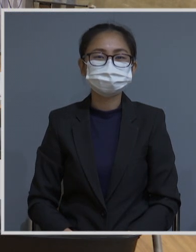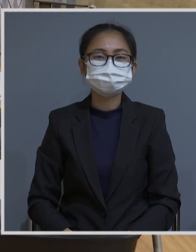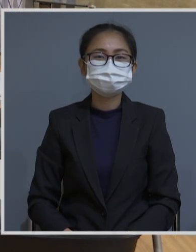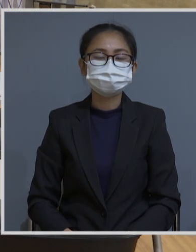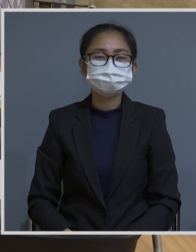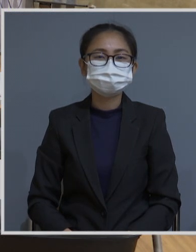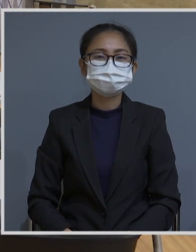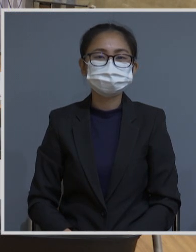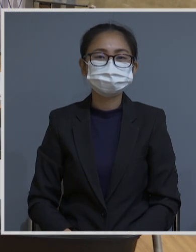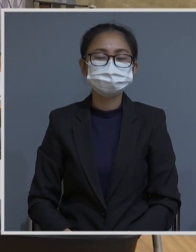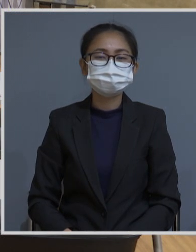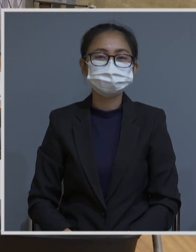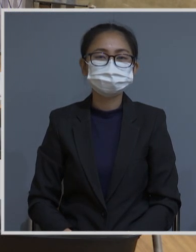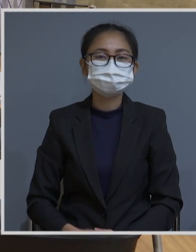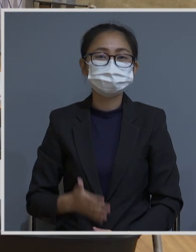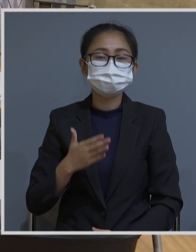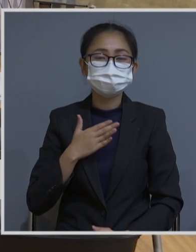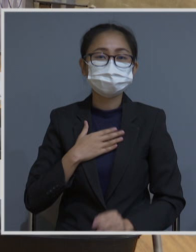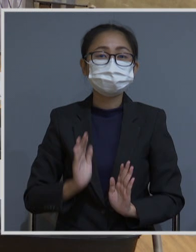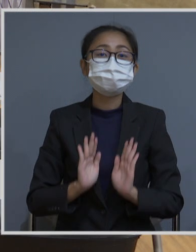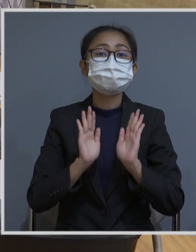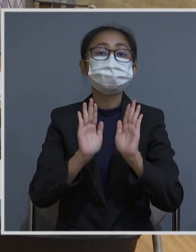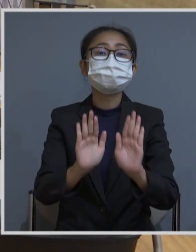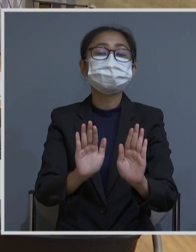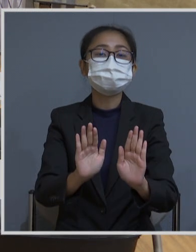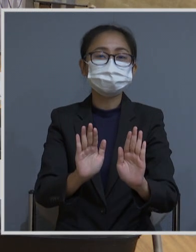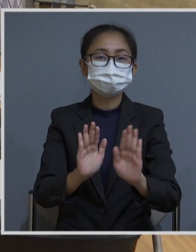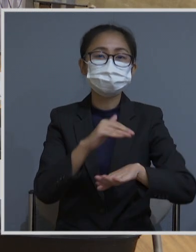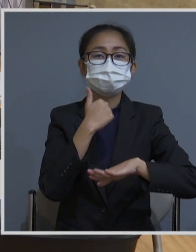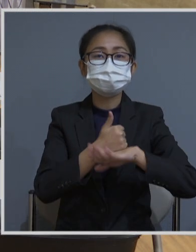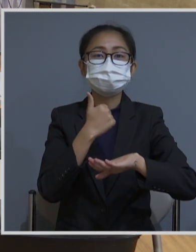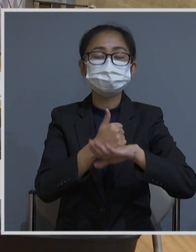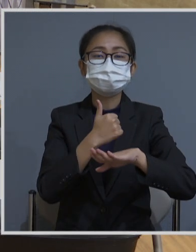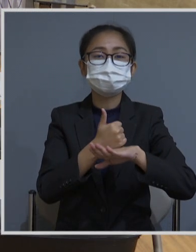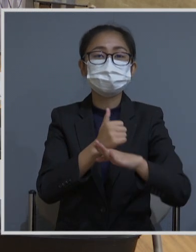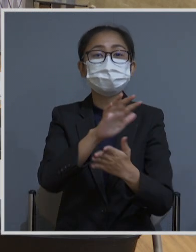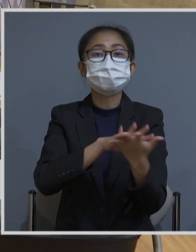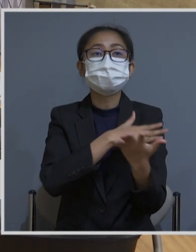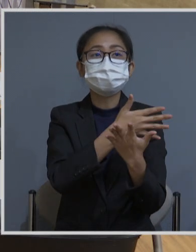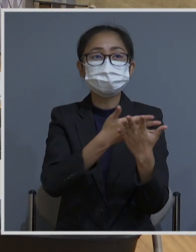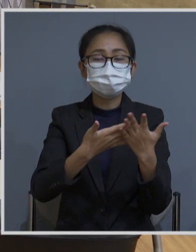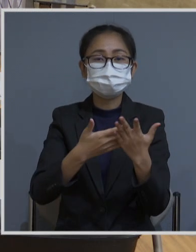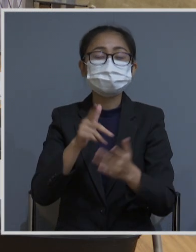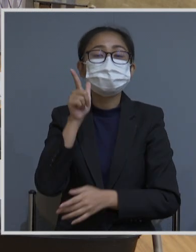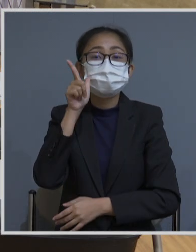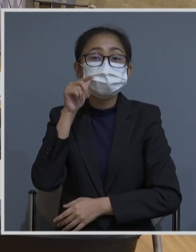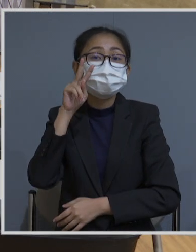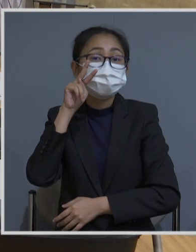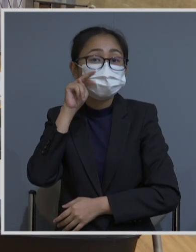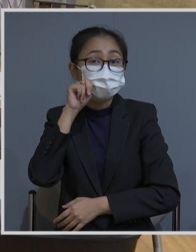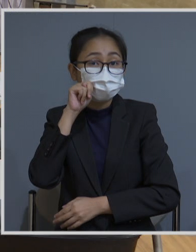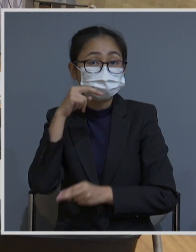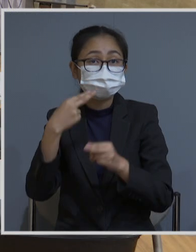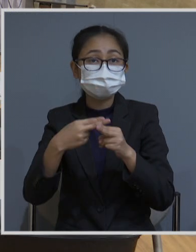มีประเด็นนี้นะครับผมผมฝากท่านร่วมตีท่านผอกองแผนนิดหนึ่งครับลำน้ำสงครามนี่เอ่อ